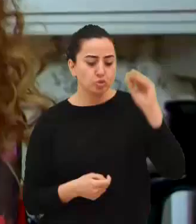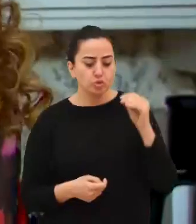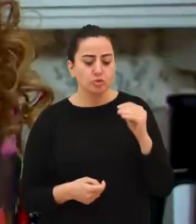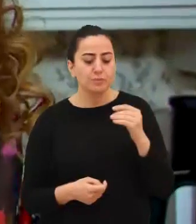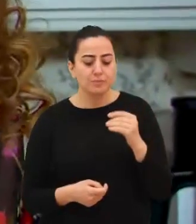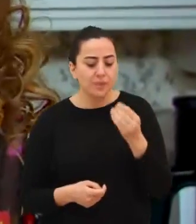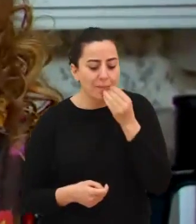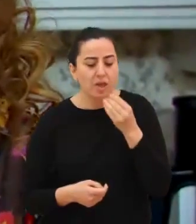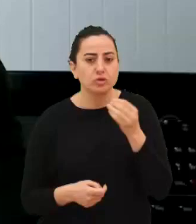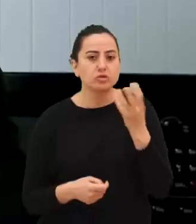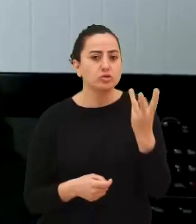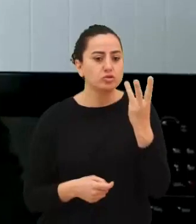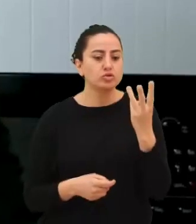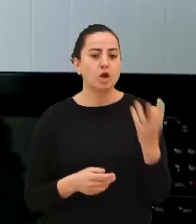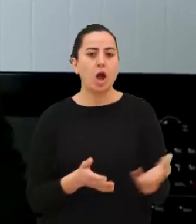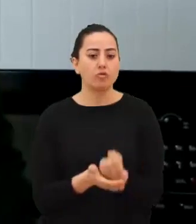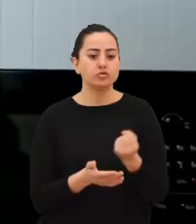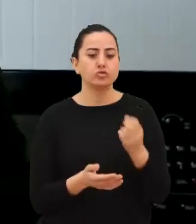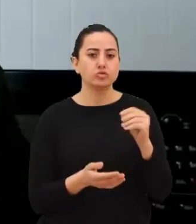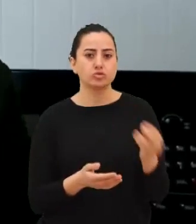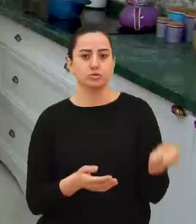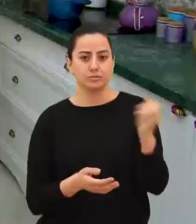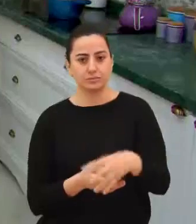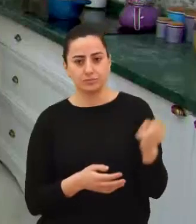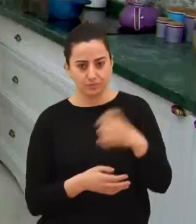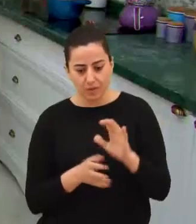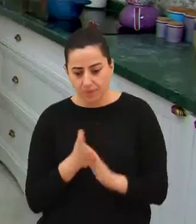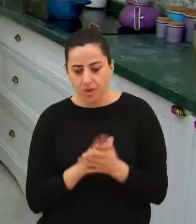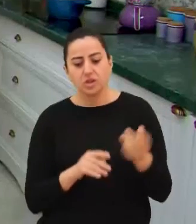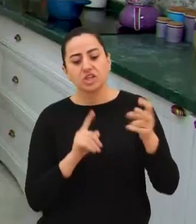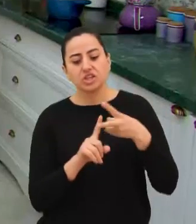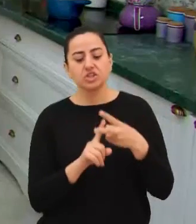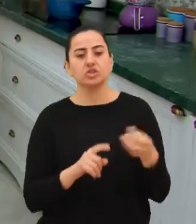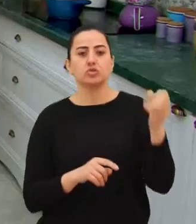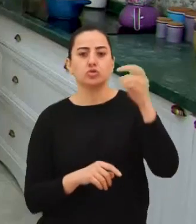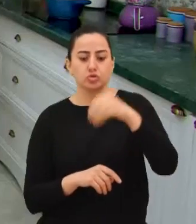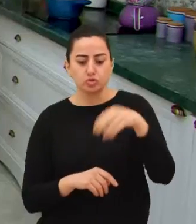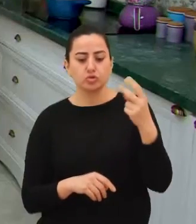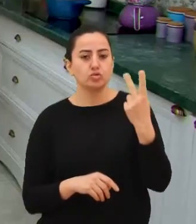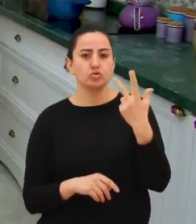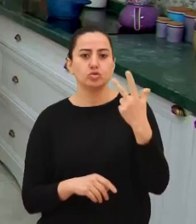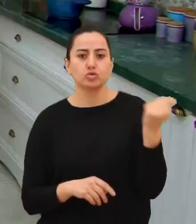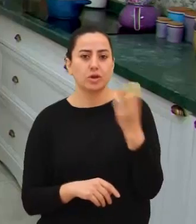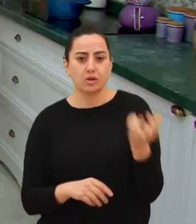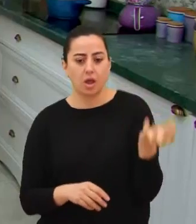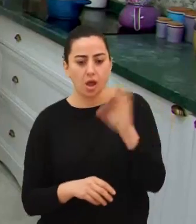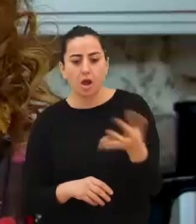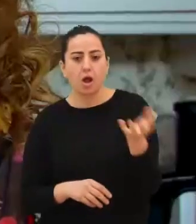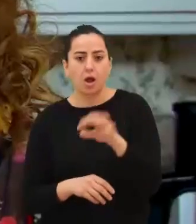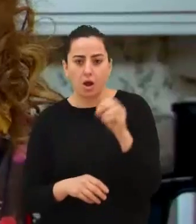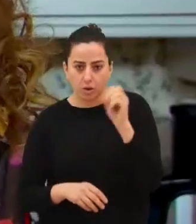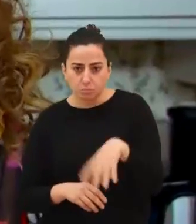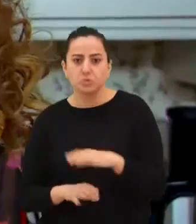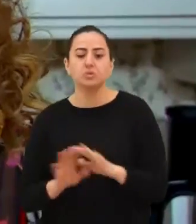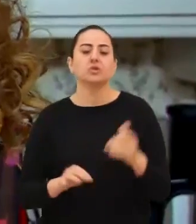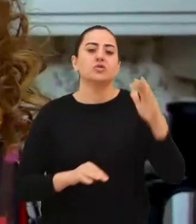gelmiş, yemeğin içine 3 avuç tuz atmış. Sonra ortanca çocuk gelmiş. O da yemeğe 3 avuç tuz atmış. Sonra